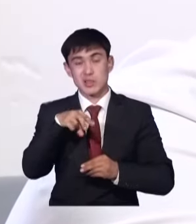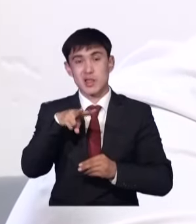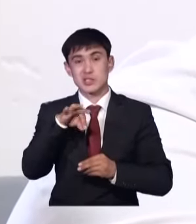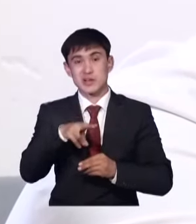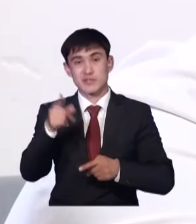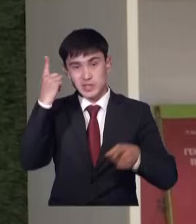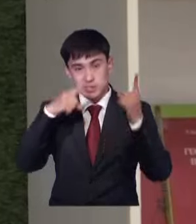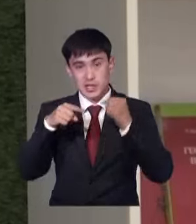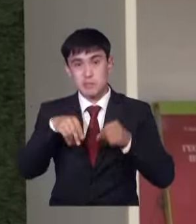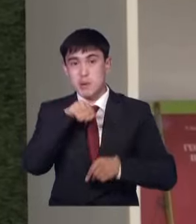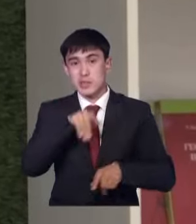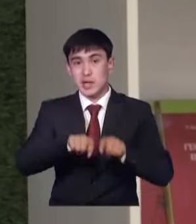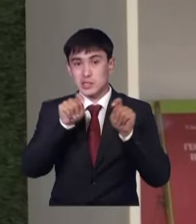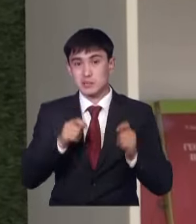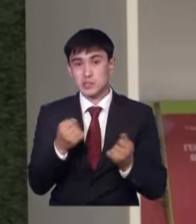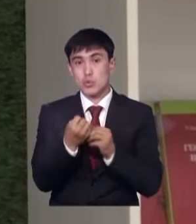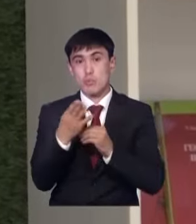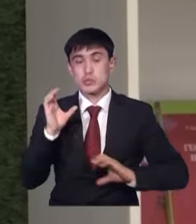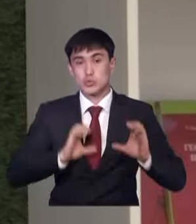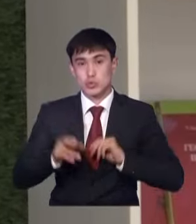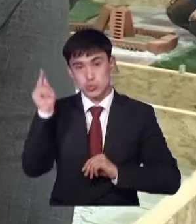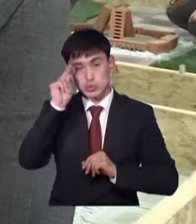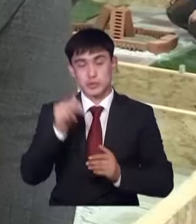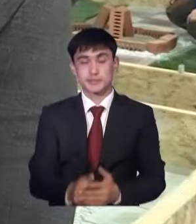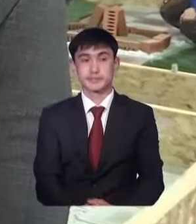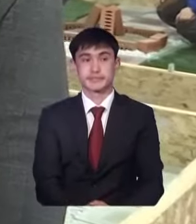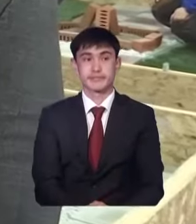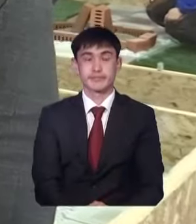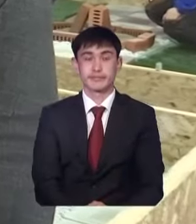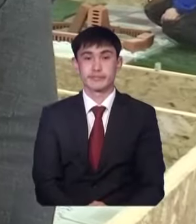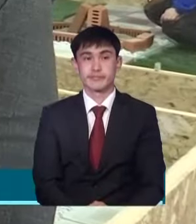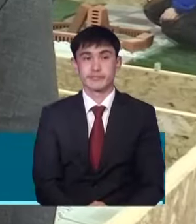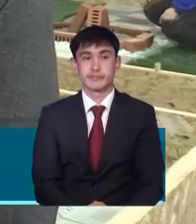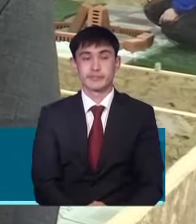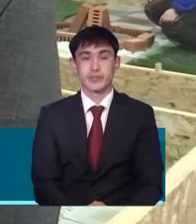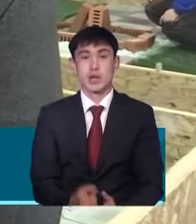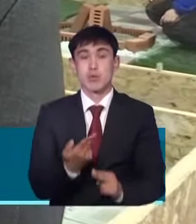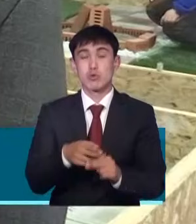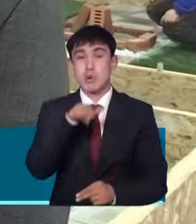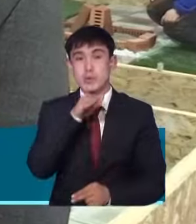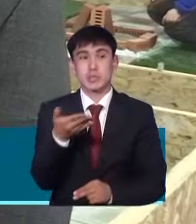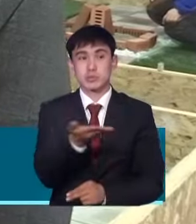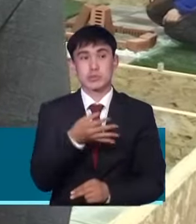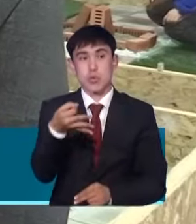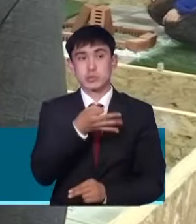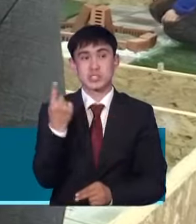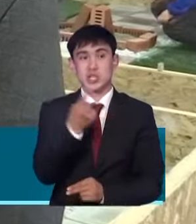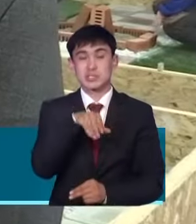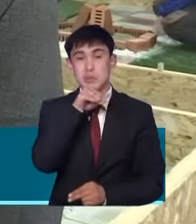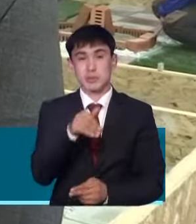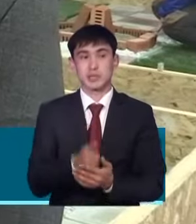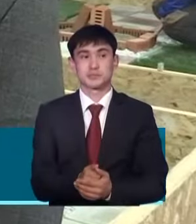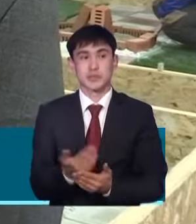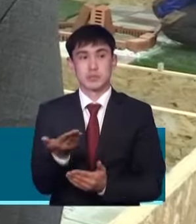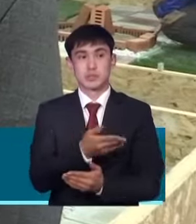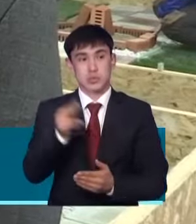ландшафттық дизайн мамандығы ашылған, қазір 15 студент оқып жатыр. Бұл мамандықтың өзі біздің облыста жалғыз мамандық. Осы